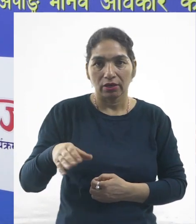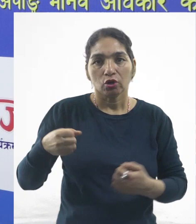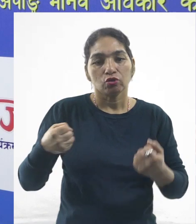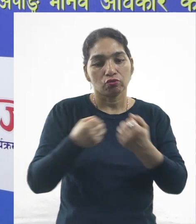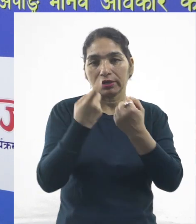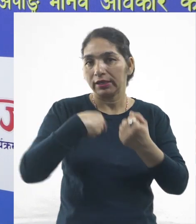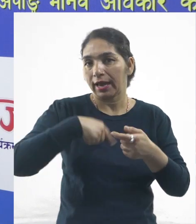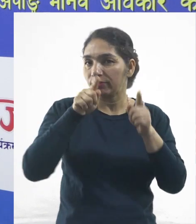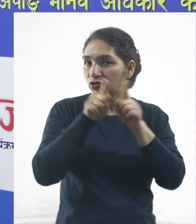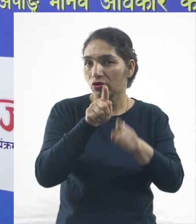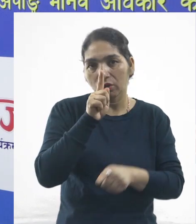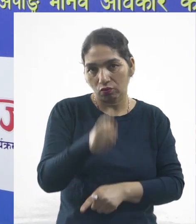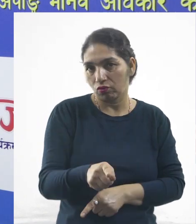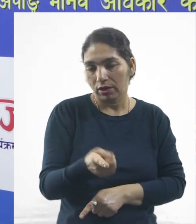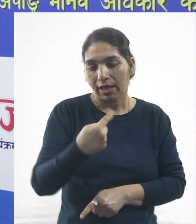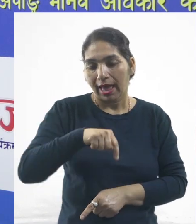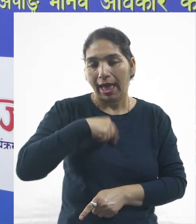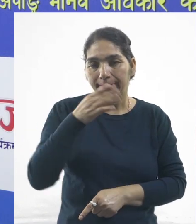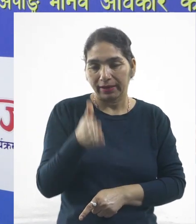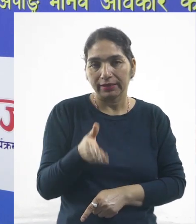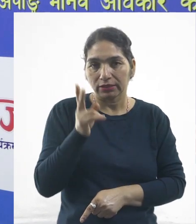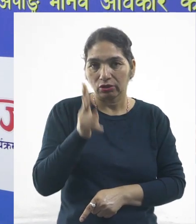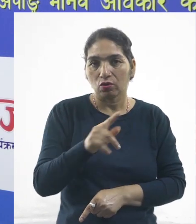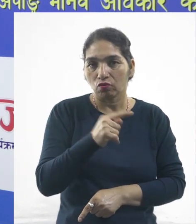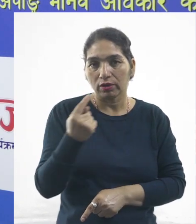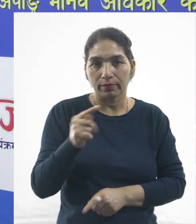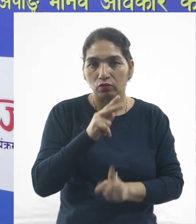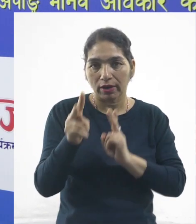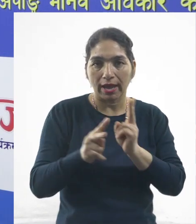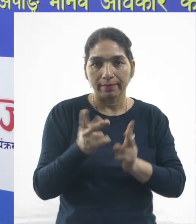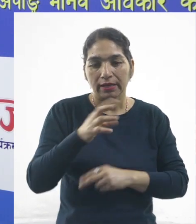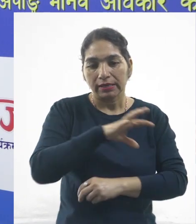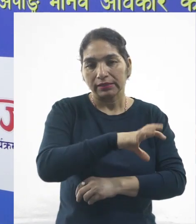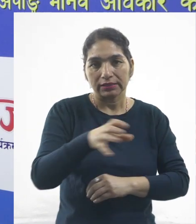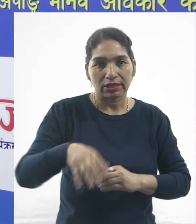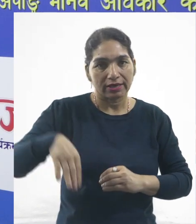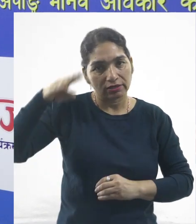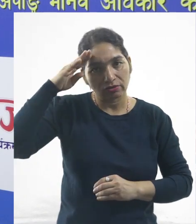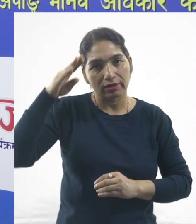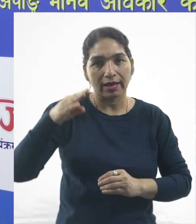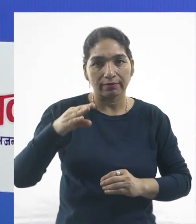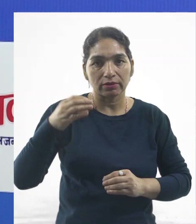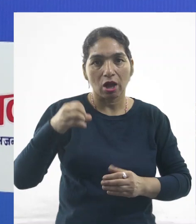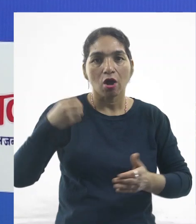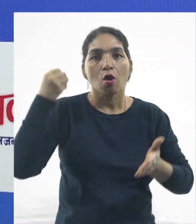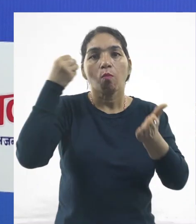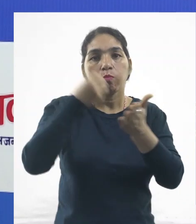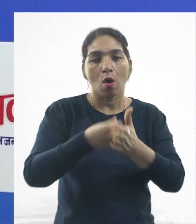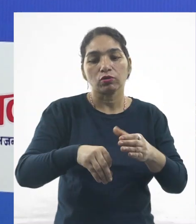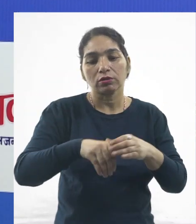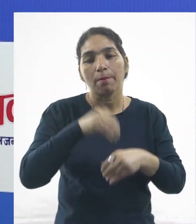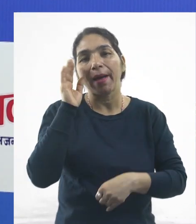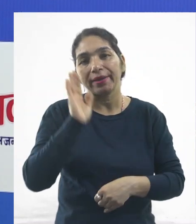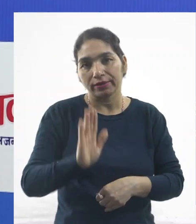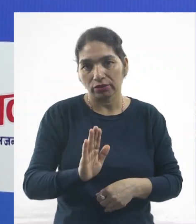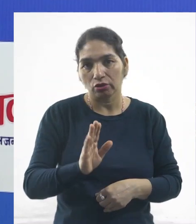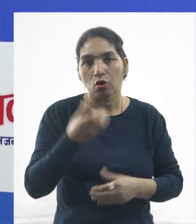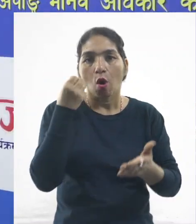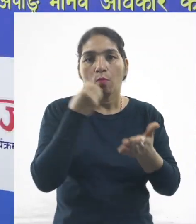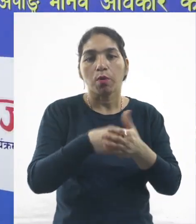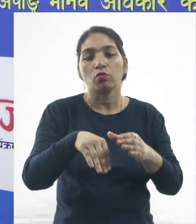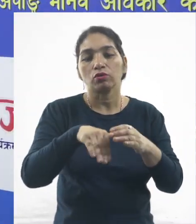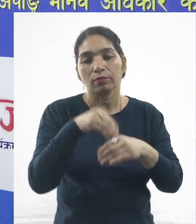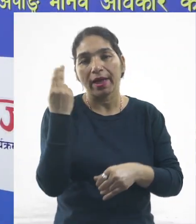होइन हामीसँगै हो अनि हामीले त्यो हामी कुनै कुरा हामी स्थानीय सरकारभन्दा पहुँच बाहिर पनि छ अनि त्यो पहुँच बाहिर हुँदाखेरि